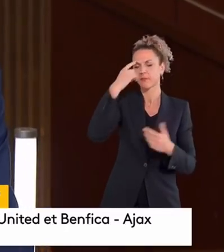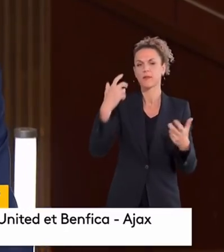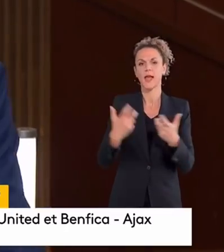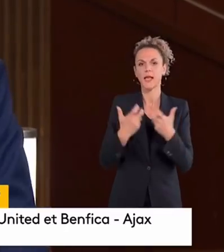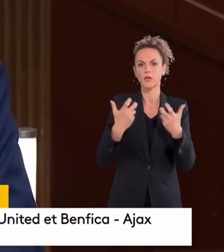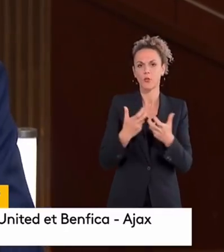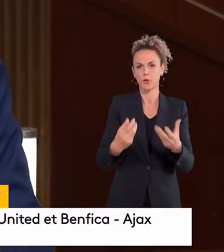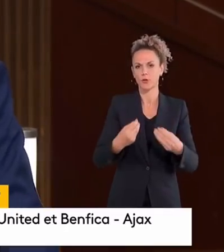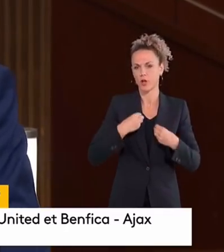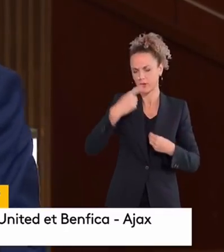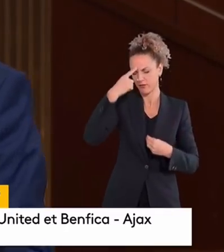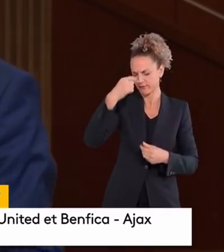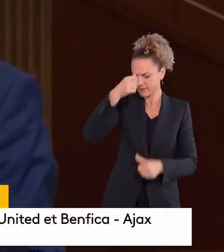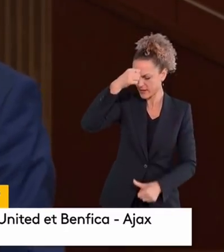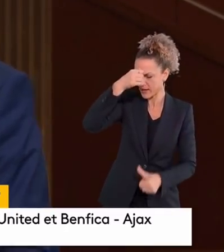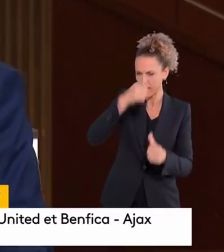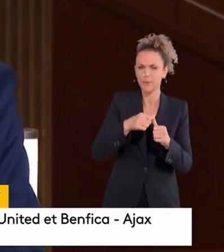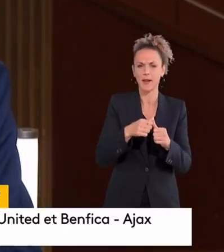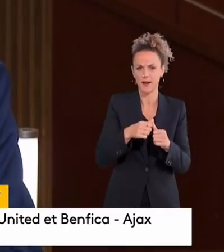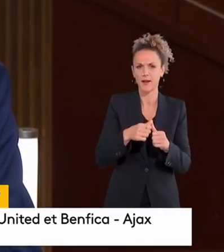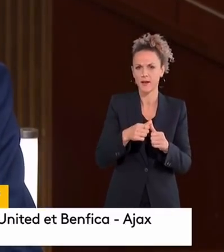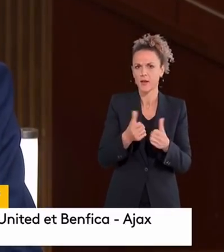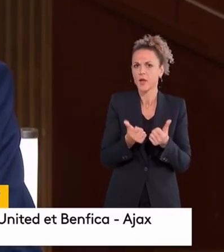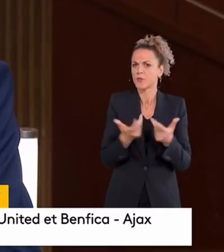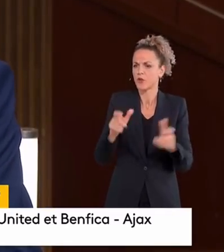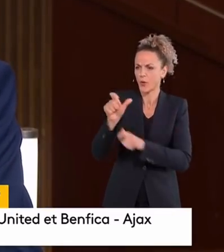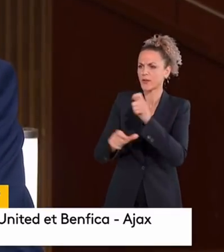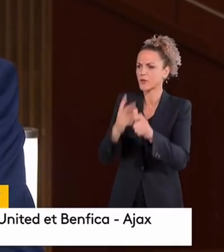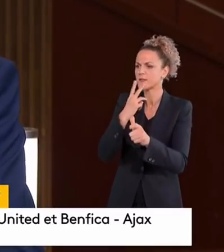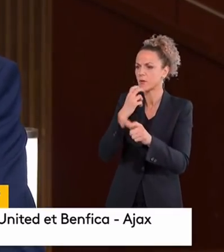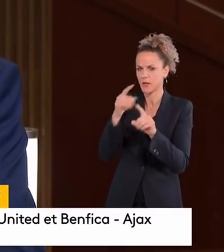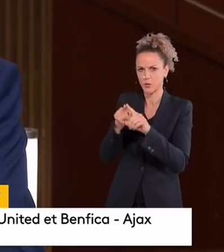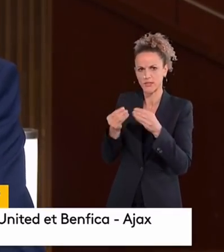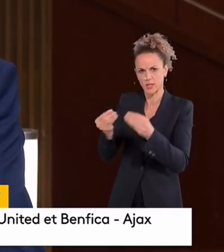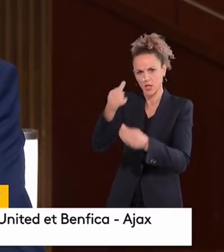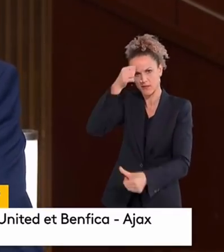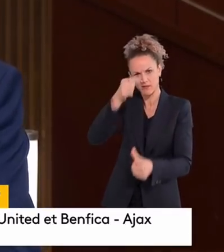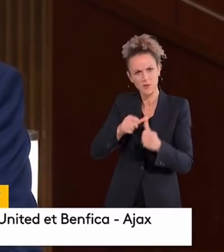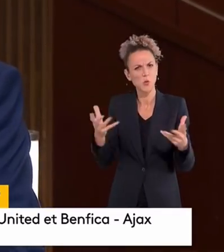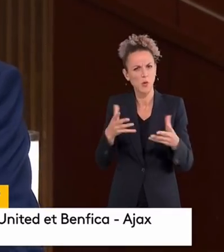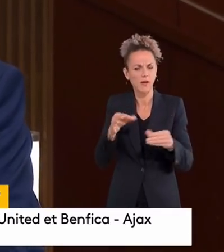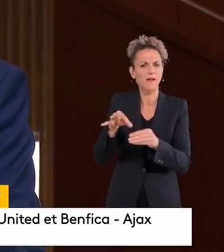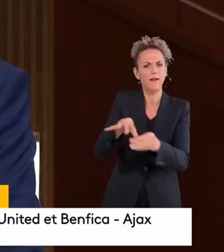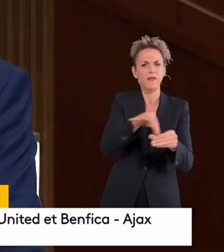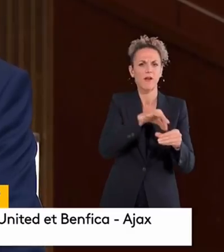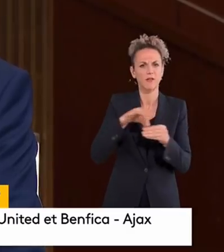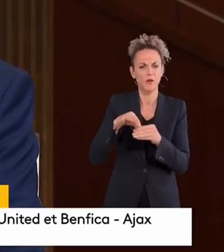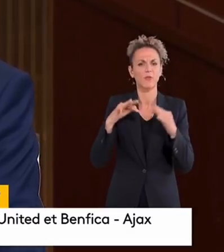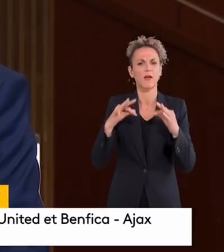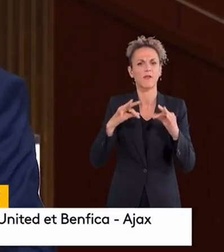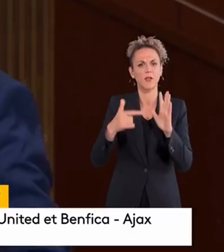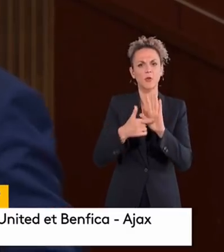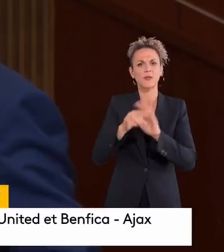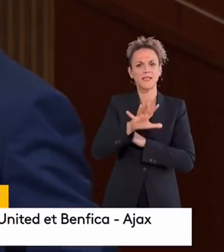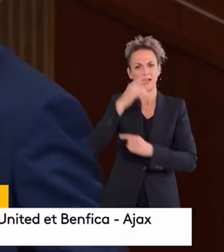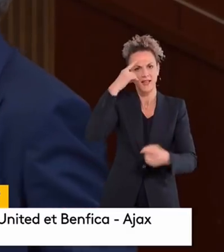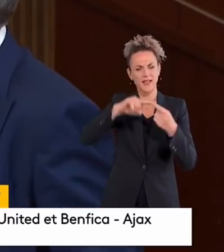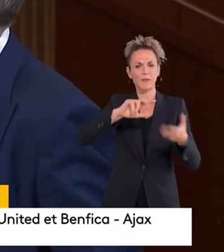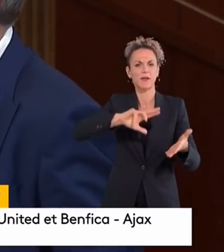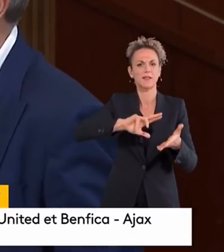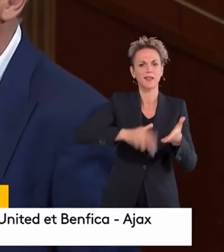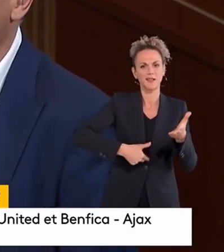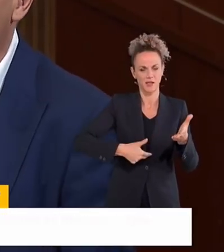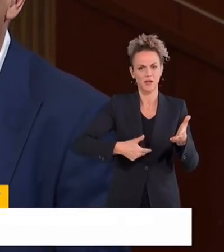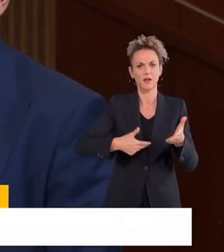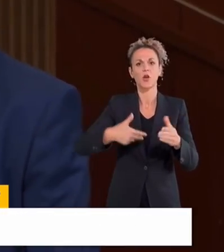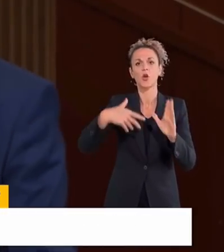m'a marqué, qui marque encore certains de nos concitoyens, c'est le référendum de 2005 sur le traité constitutionnel